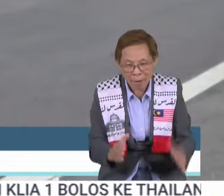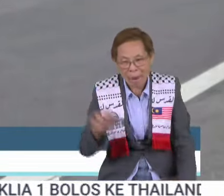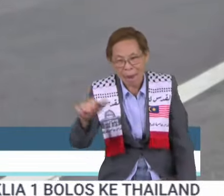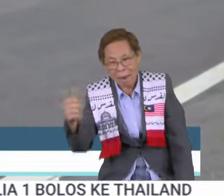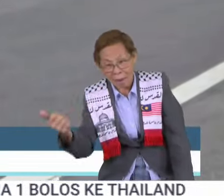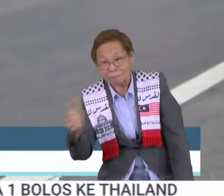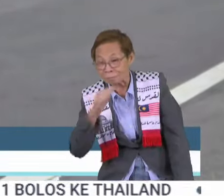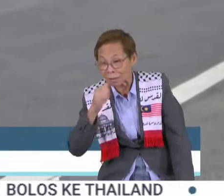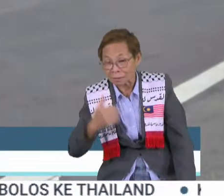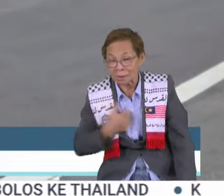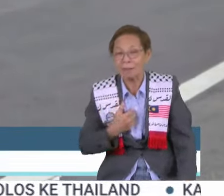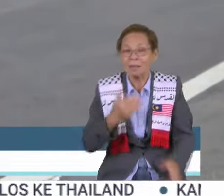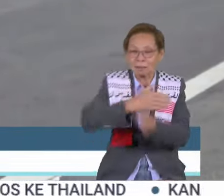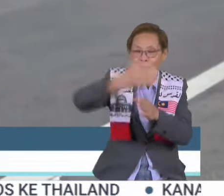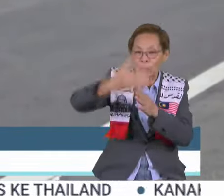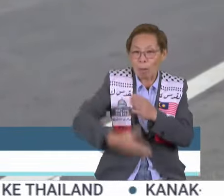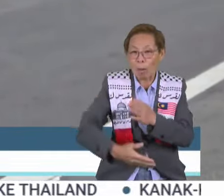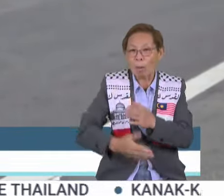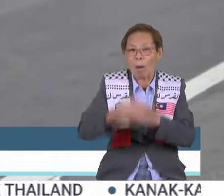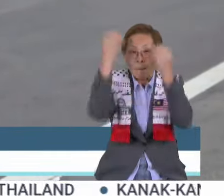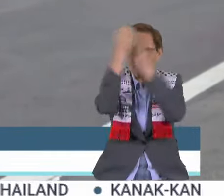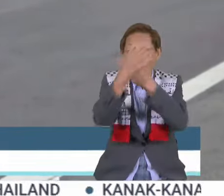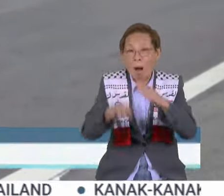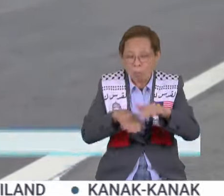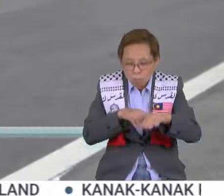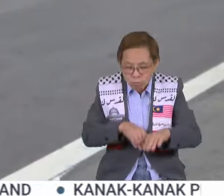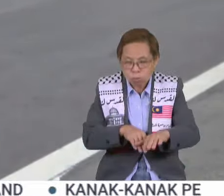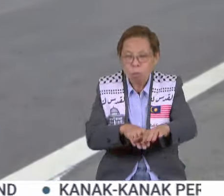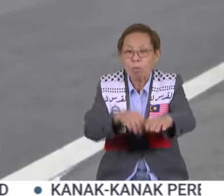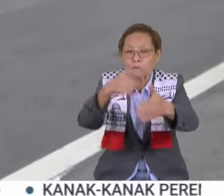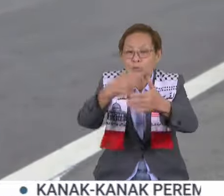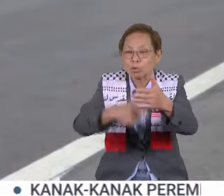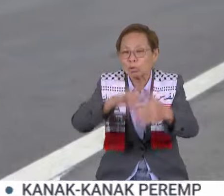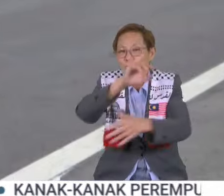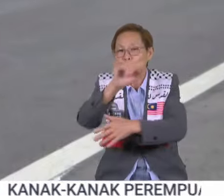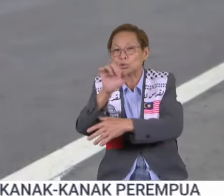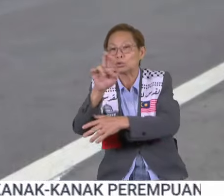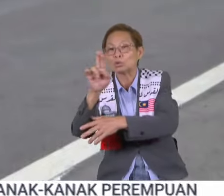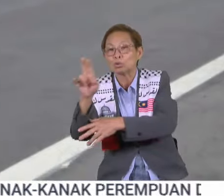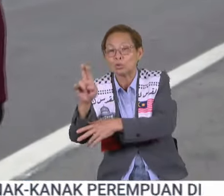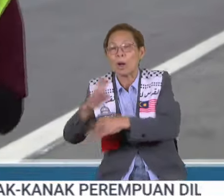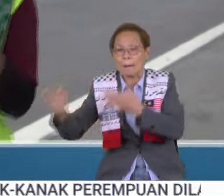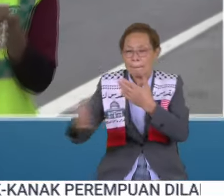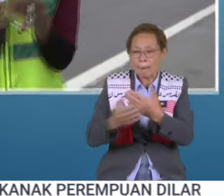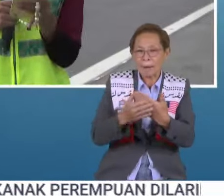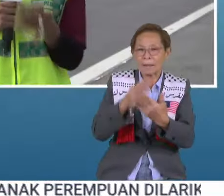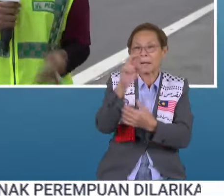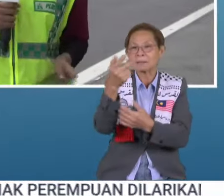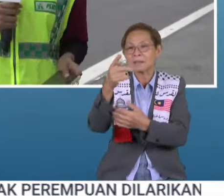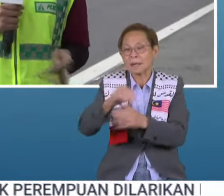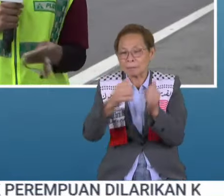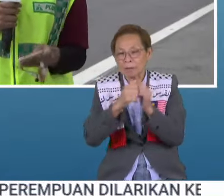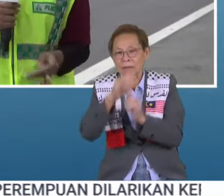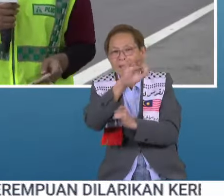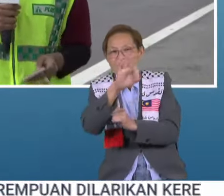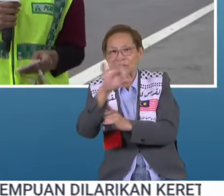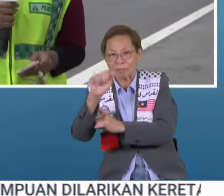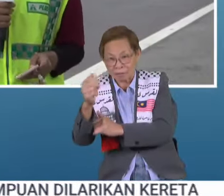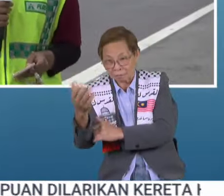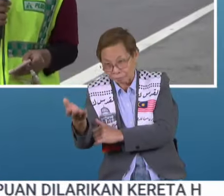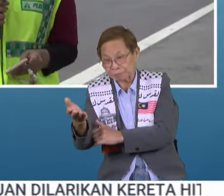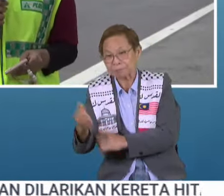yang lain. Jadi saya kira setakat itu dahulu perkongsian lalu lintas di Plaza Tol Juru. Kembali ke Angkasa Puri bersama Ifah.